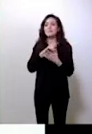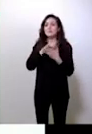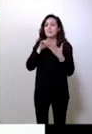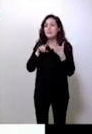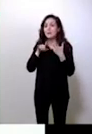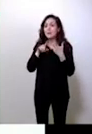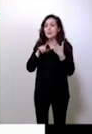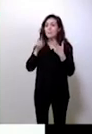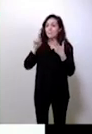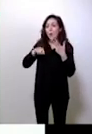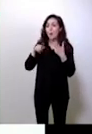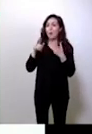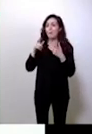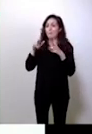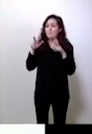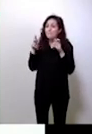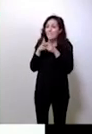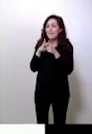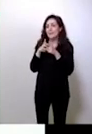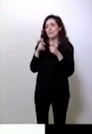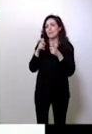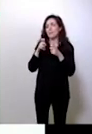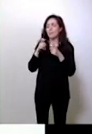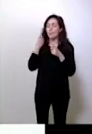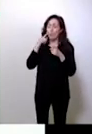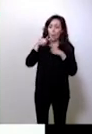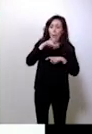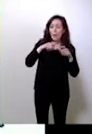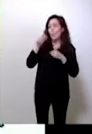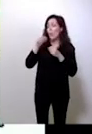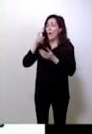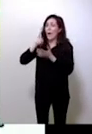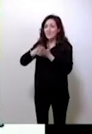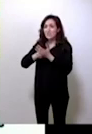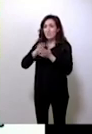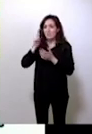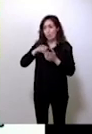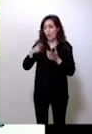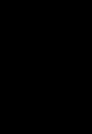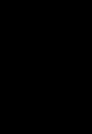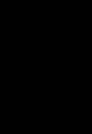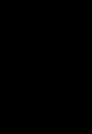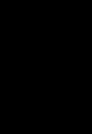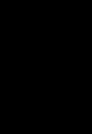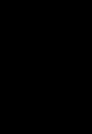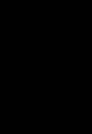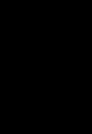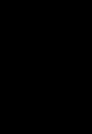avec des loyers ou des prix de vente qui correspondent au portefeuille des Bordelaises et des Bordelais.